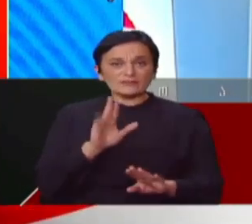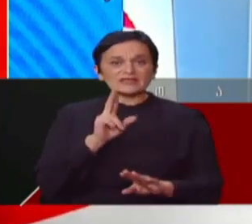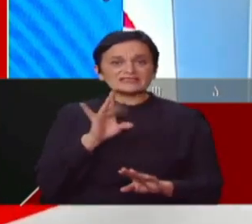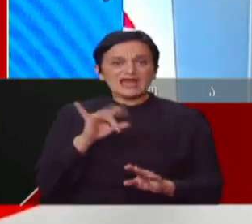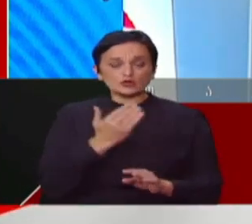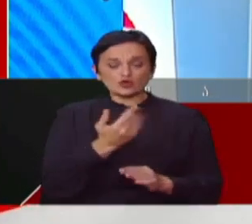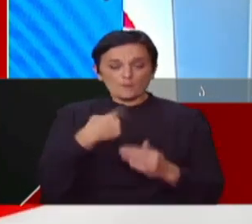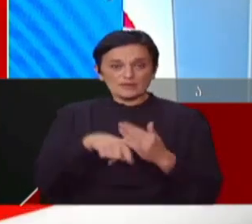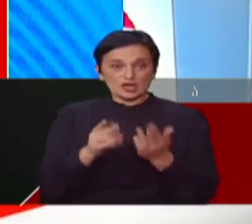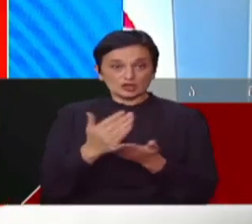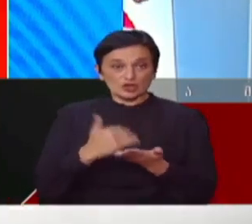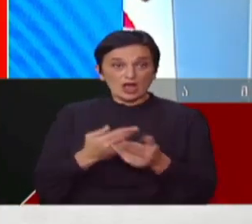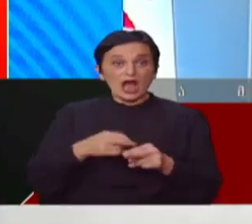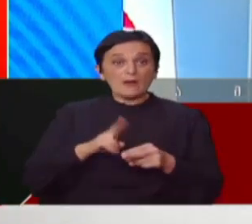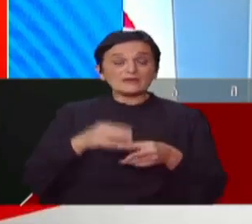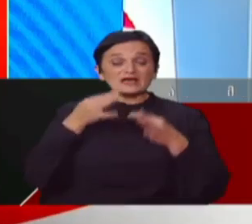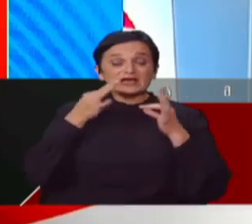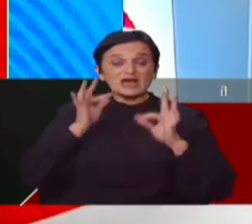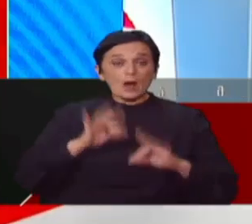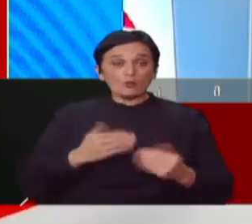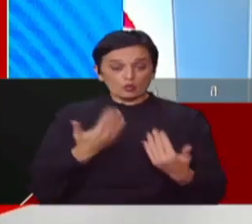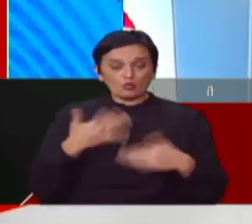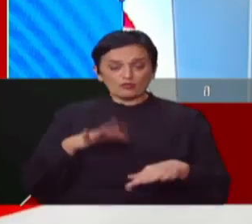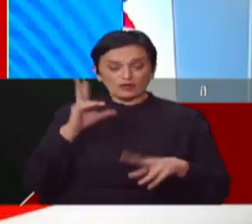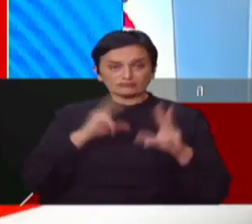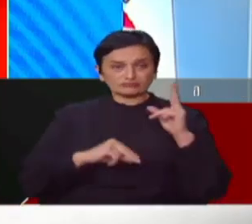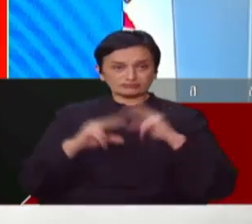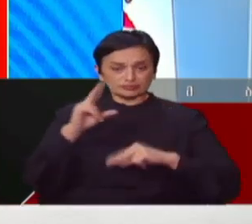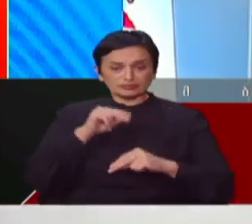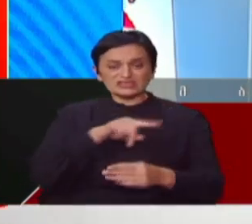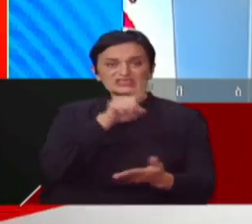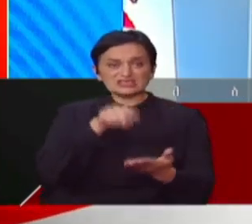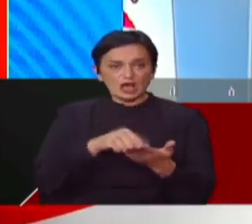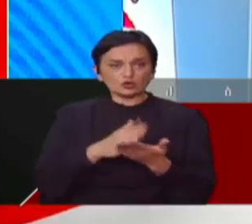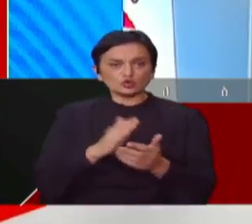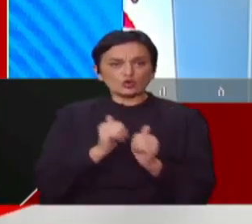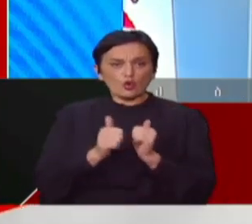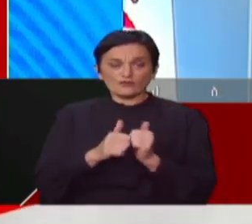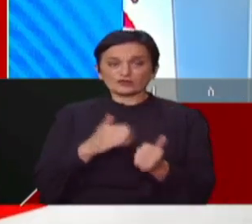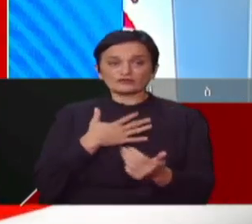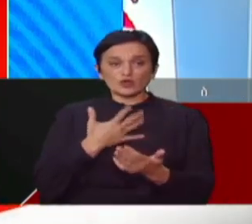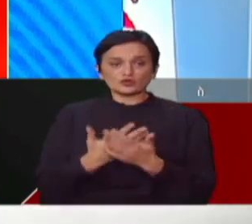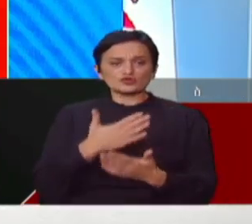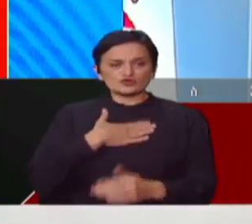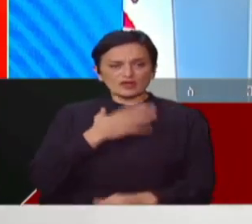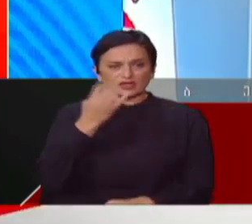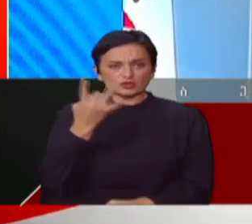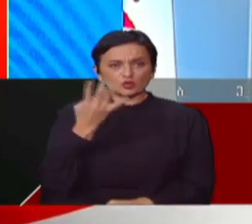бис. Ам гамустили биска, то ли синебит, радкоунда, эс сакит хида, китху арес холтуис актуалуры, что он